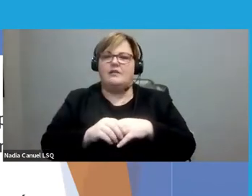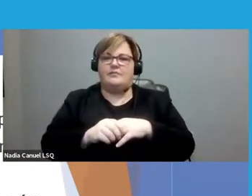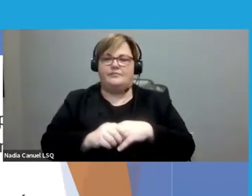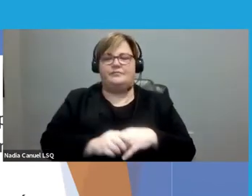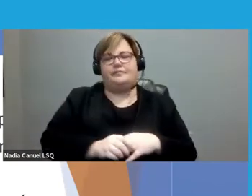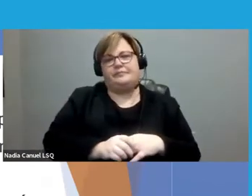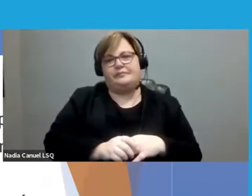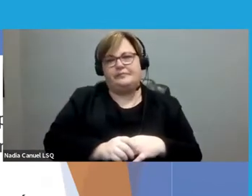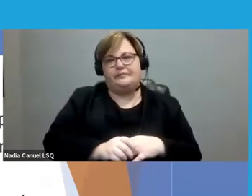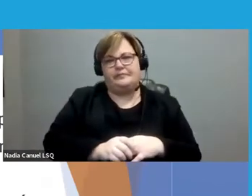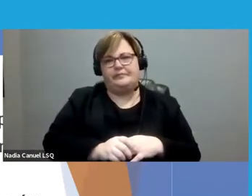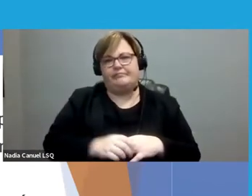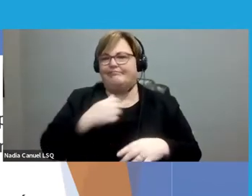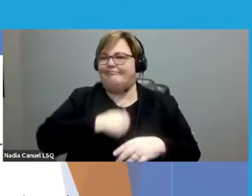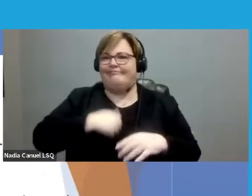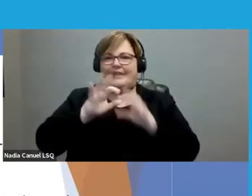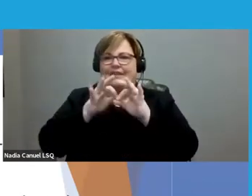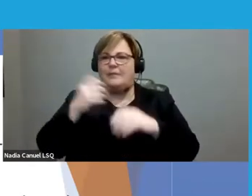corps.